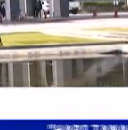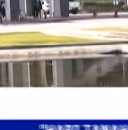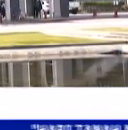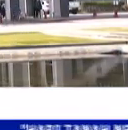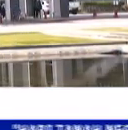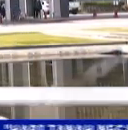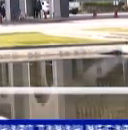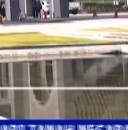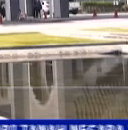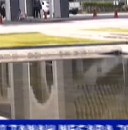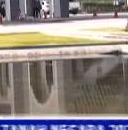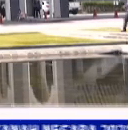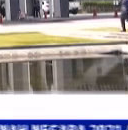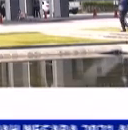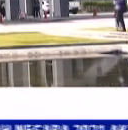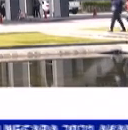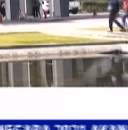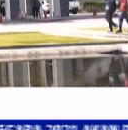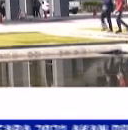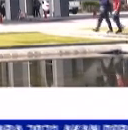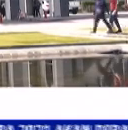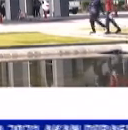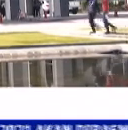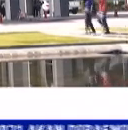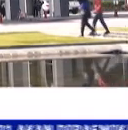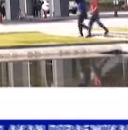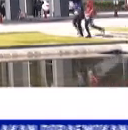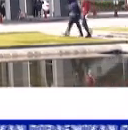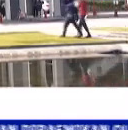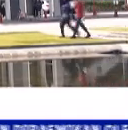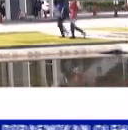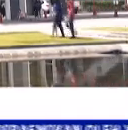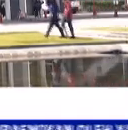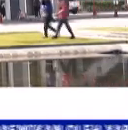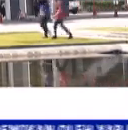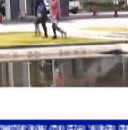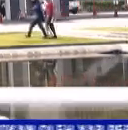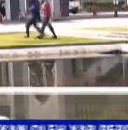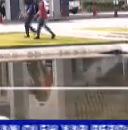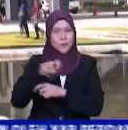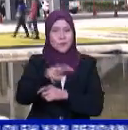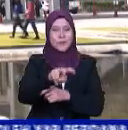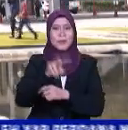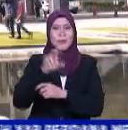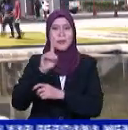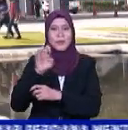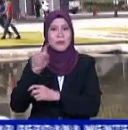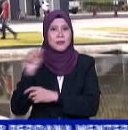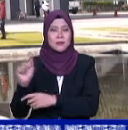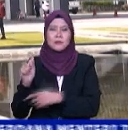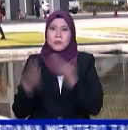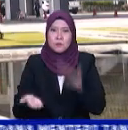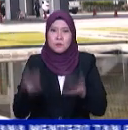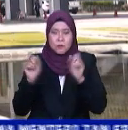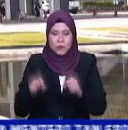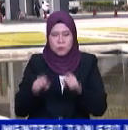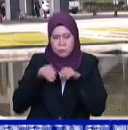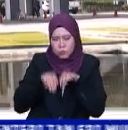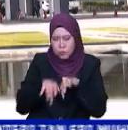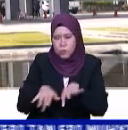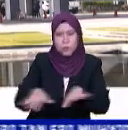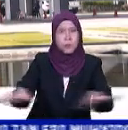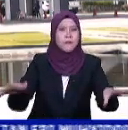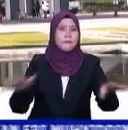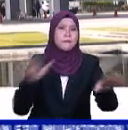Ketua Pengarah Kesihatan Tan Sri Dr. Nur Hisham Abdullah memaklumkan penularan varian Delta yang mempunyai kadar kebolehjangkitan yang tinggi